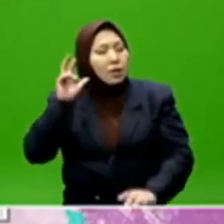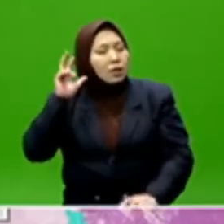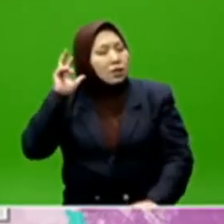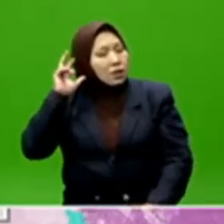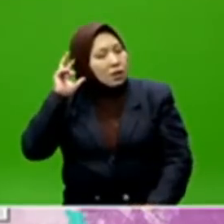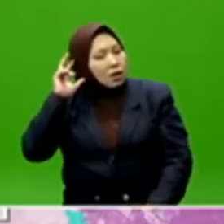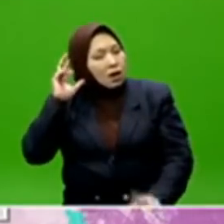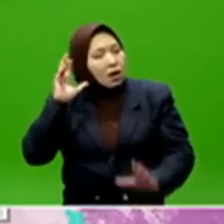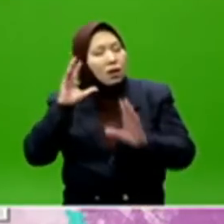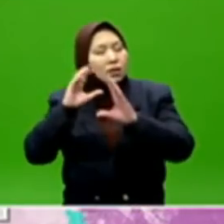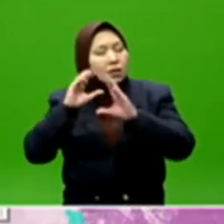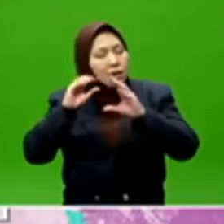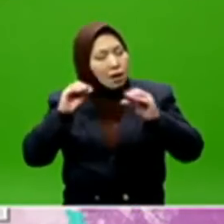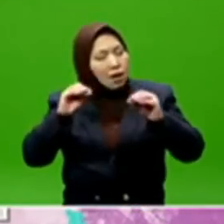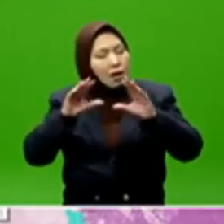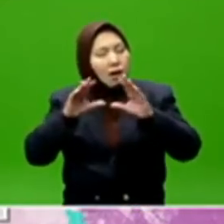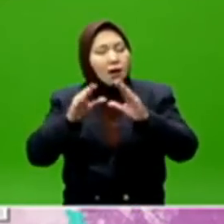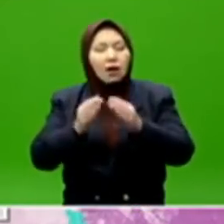سميع الدعاء